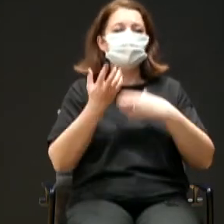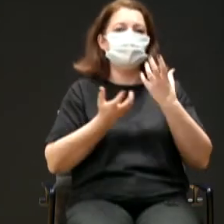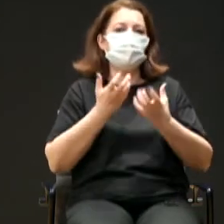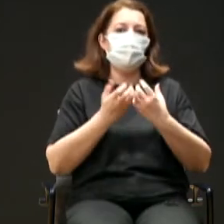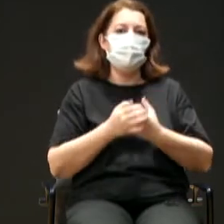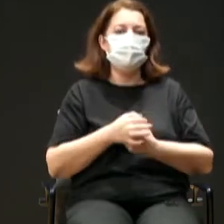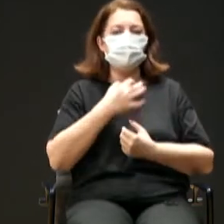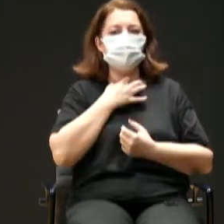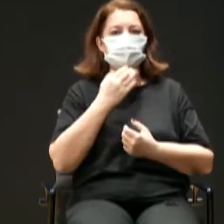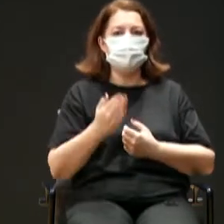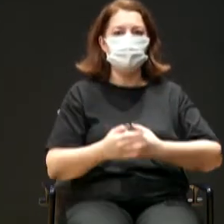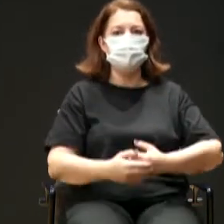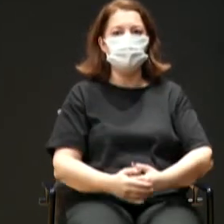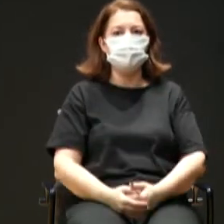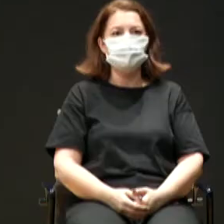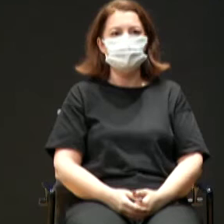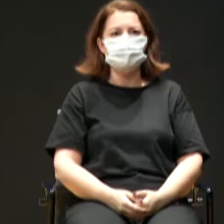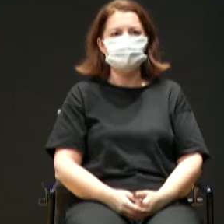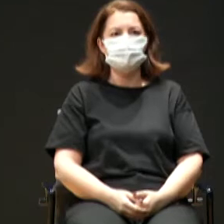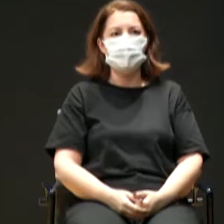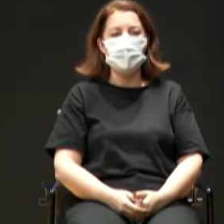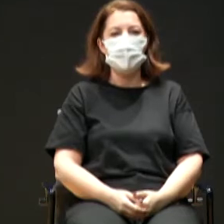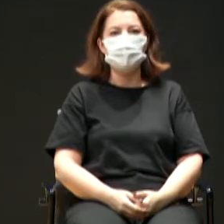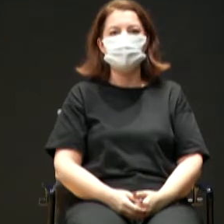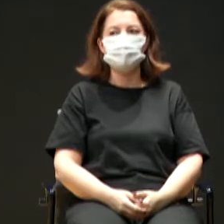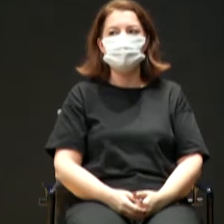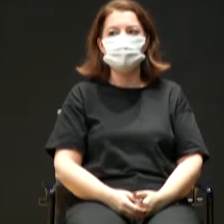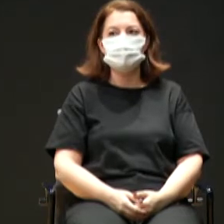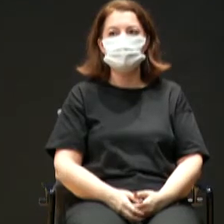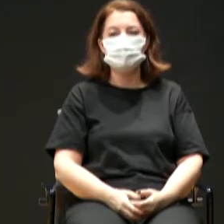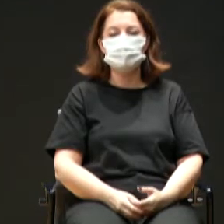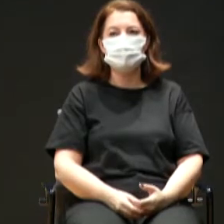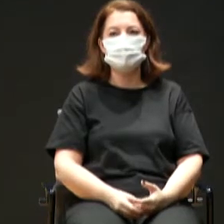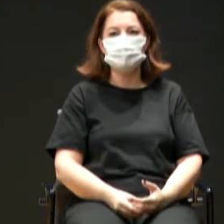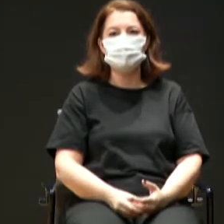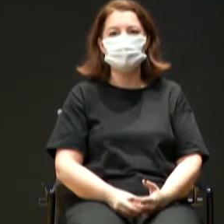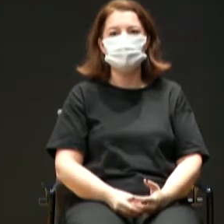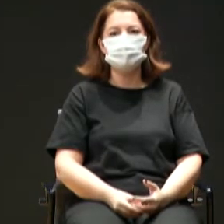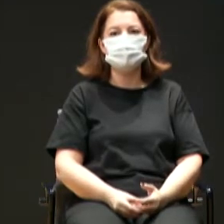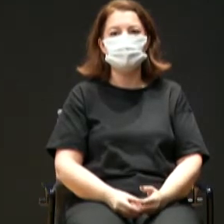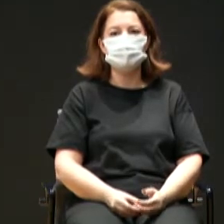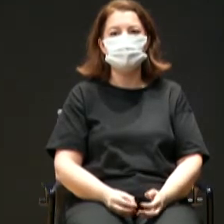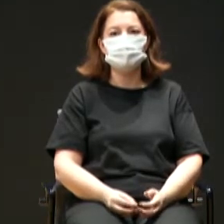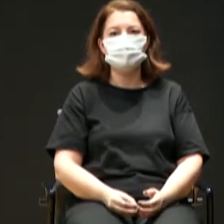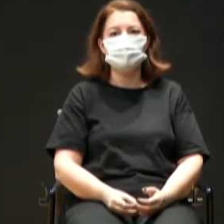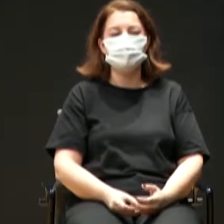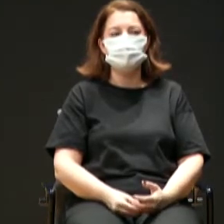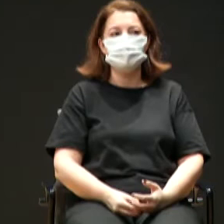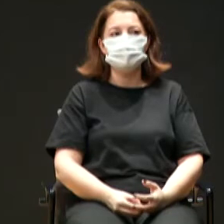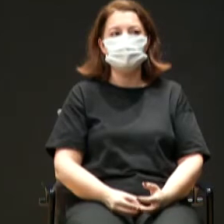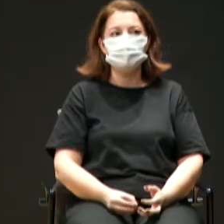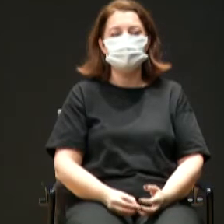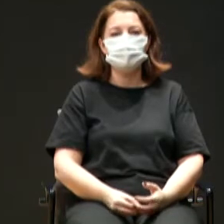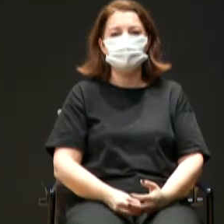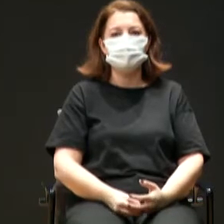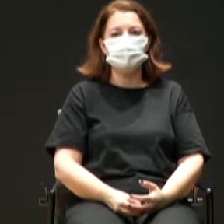Evet. Teşekkür ediyorum. Tuncay Bey, gruplar adına son defa size söz verip gündeme geçelim sonra da. Tuncay Bey bir